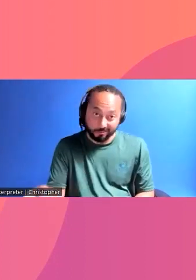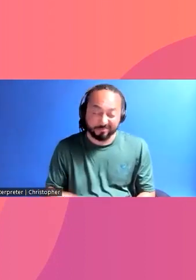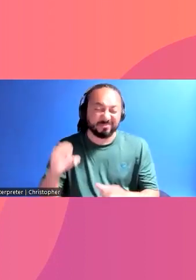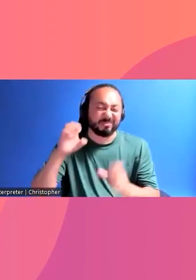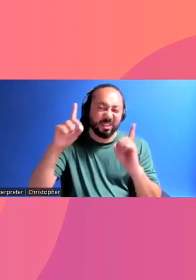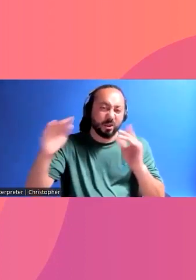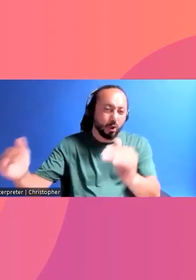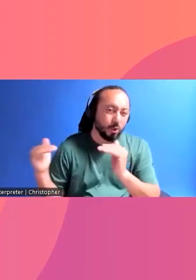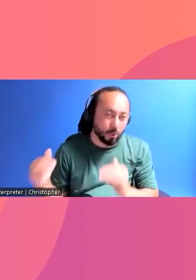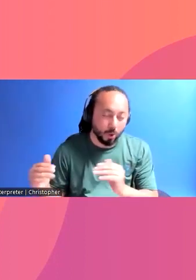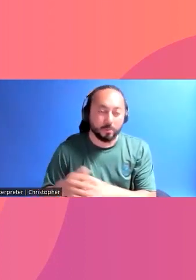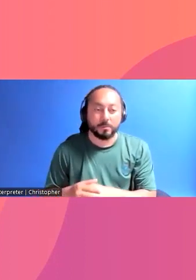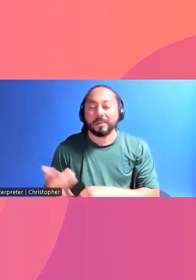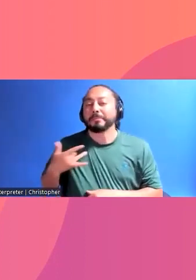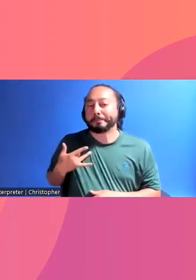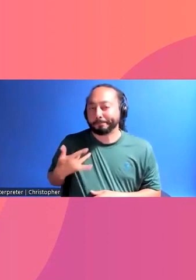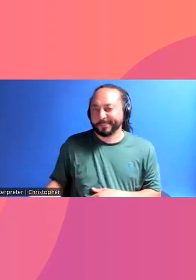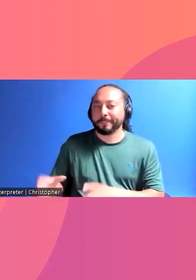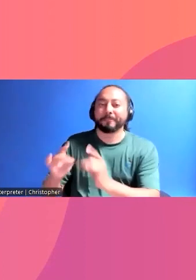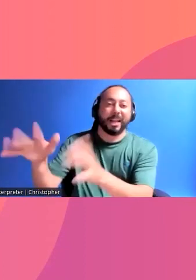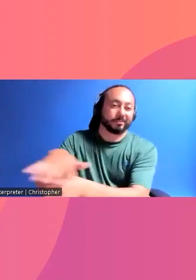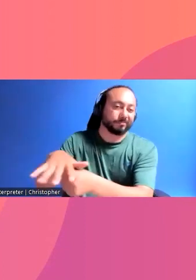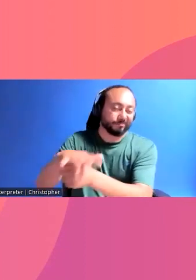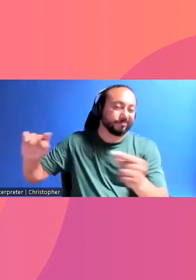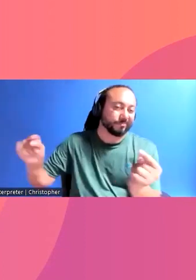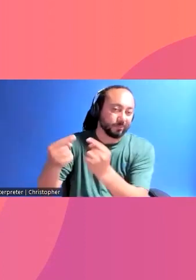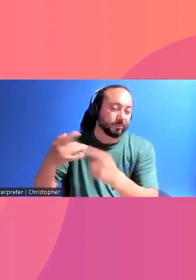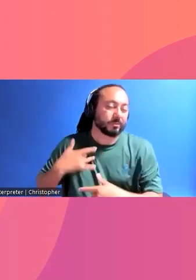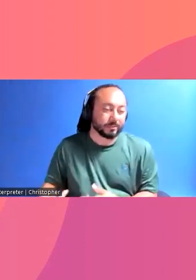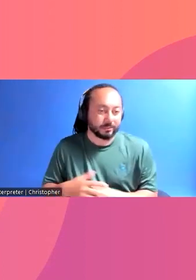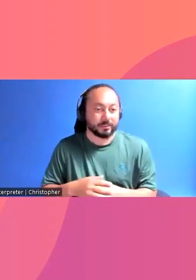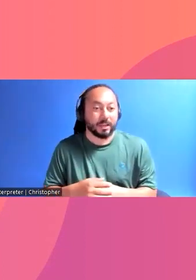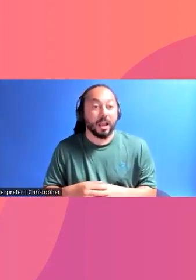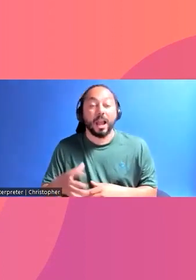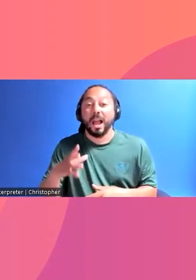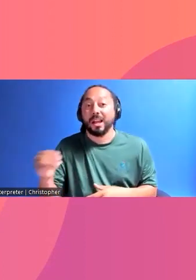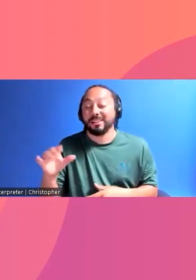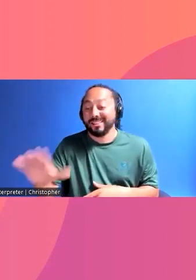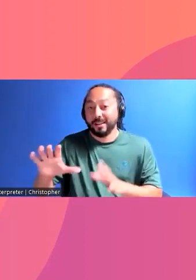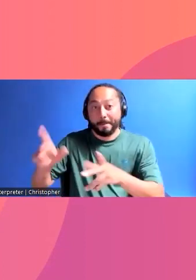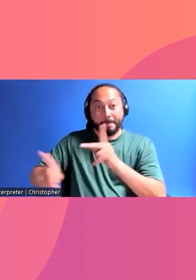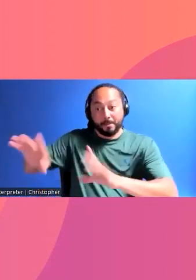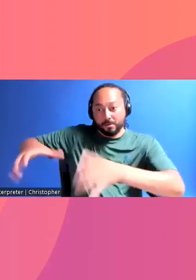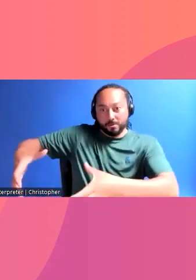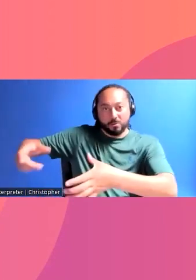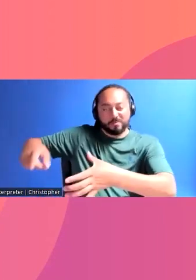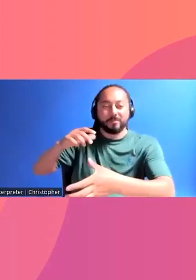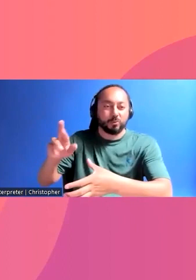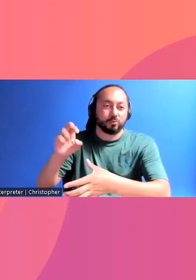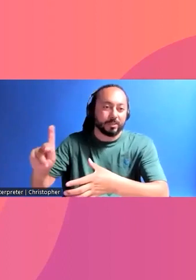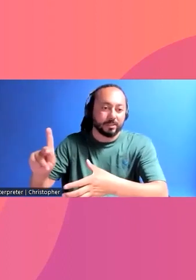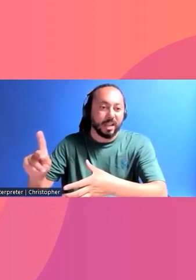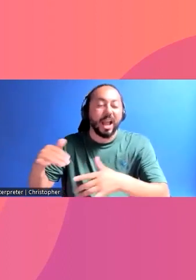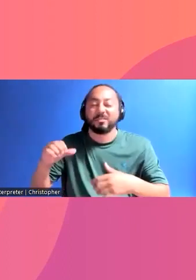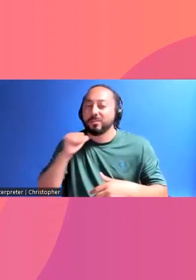décrit les personnes noires comme étant des personnes célibataires, moins instruites, plus sujettes aux mécanismes violents de blessures, faisant partie d'une